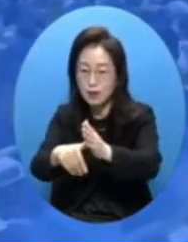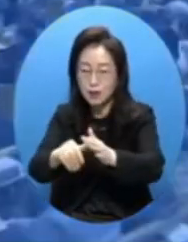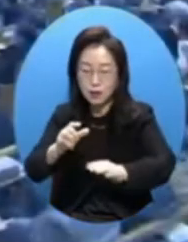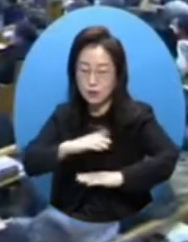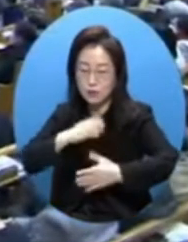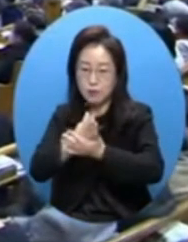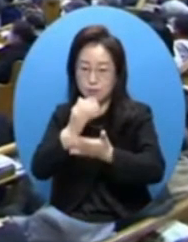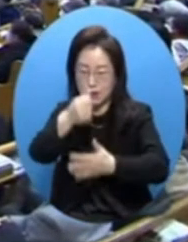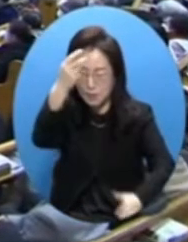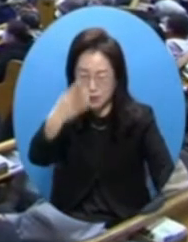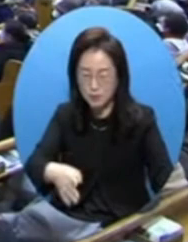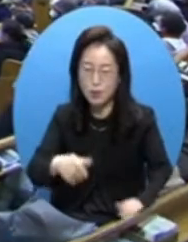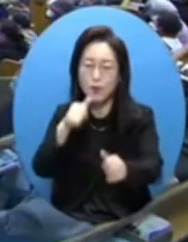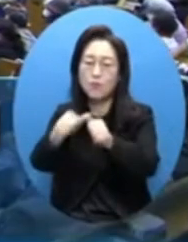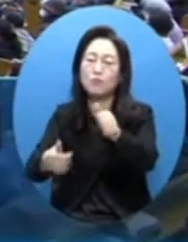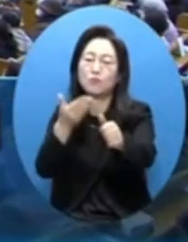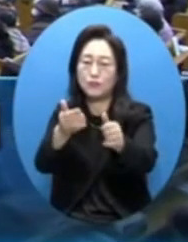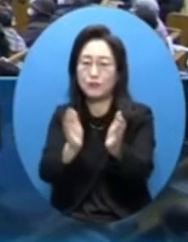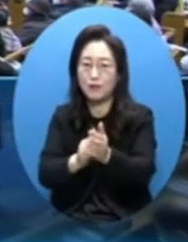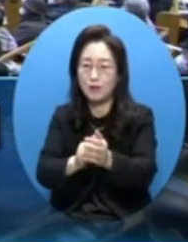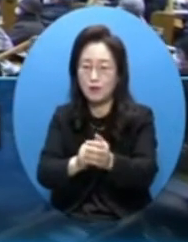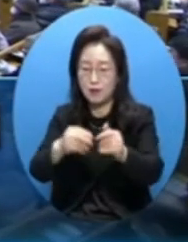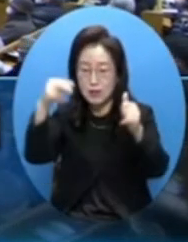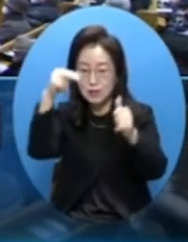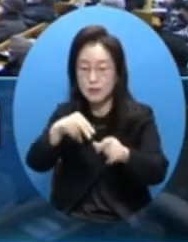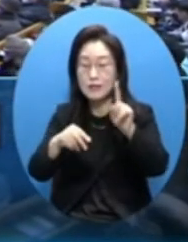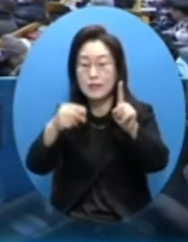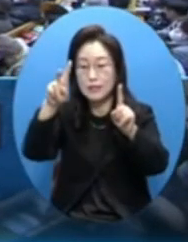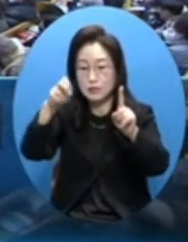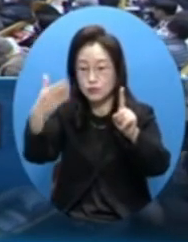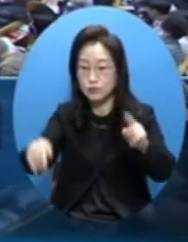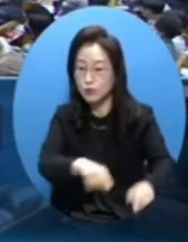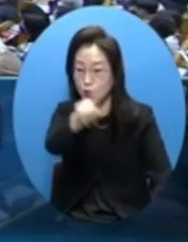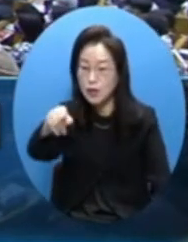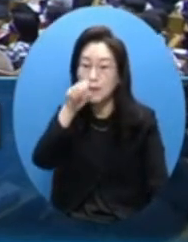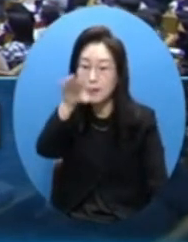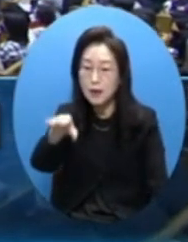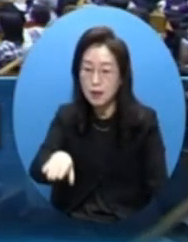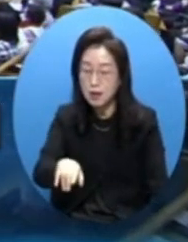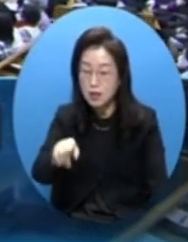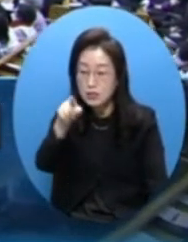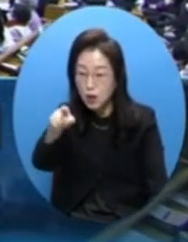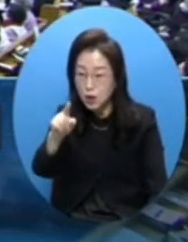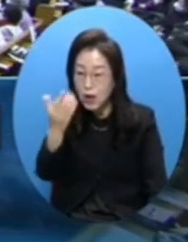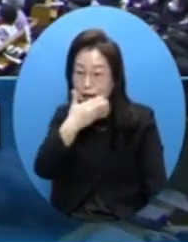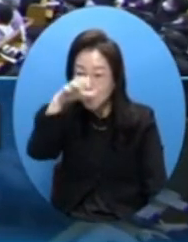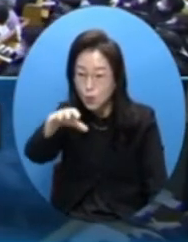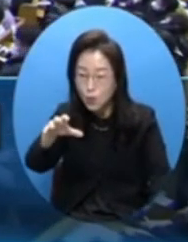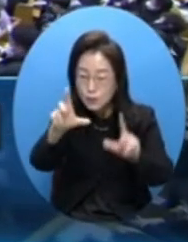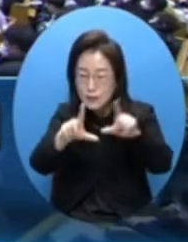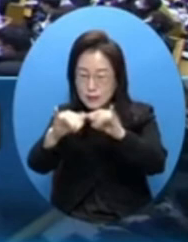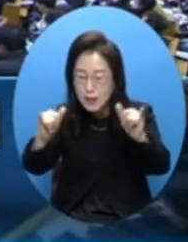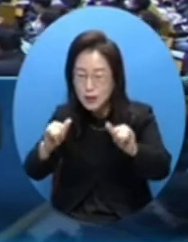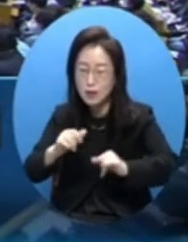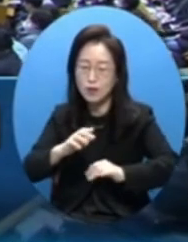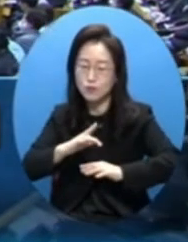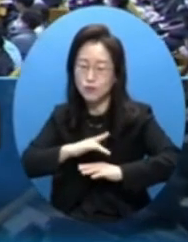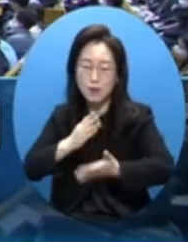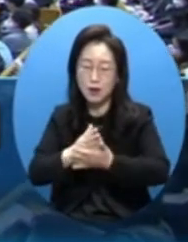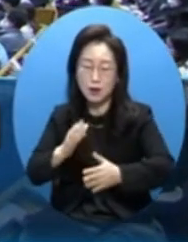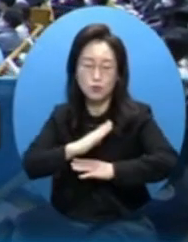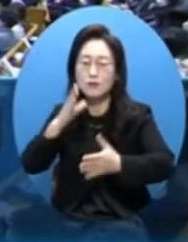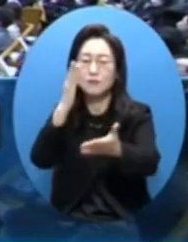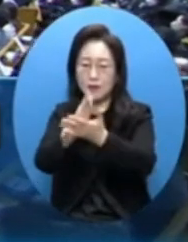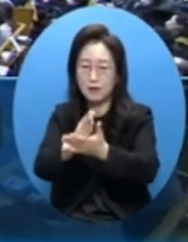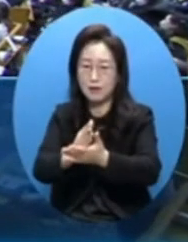권면합니다. 신명기 1장 29절입니다. 내가 너희에게 말하기를 그들을 무서워하지 말라, 두려워하지 말라.